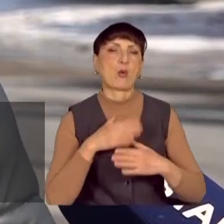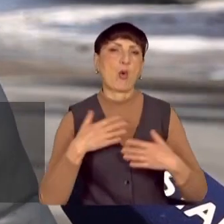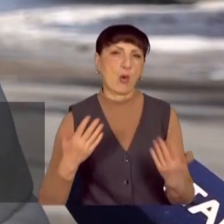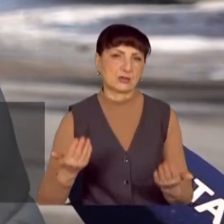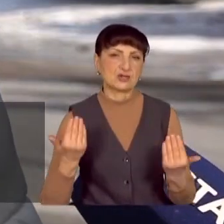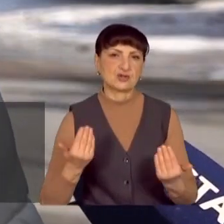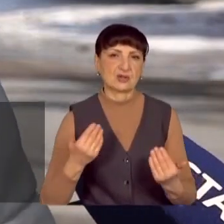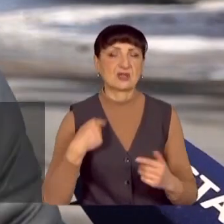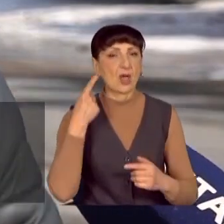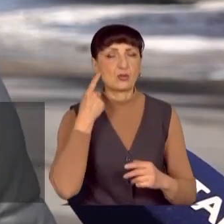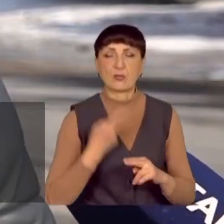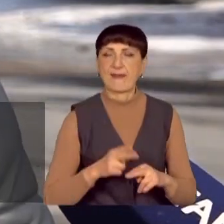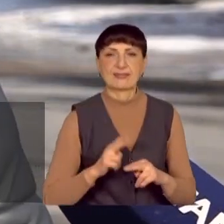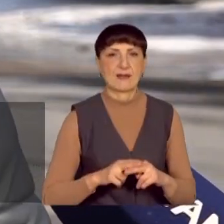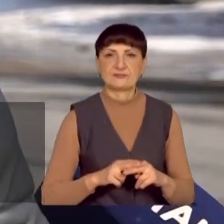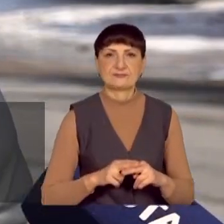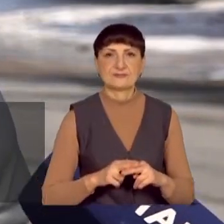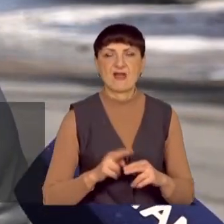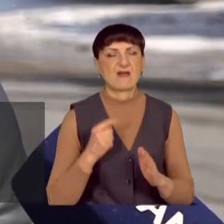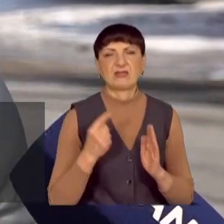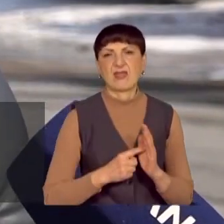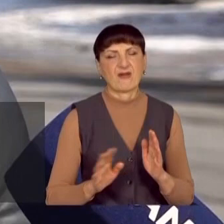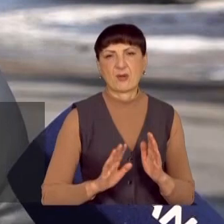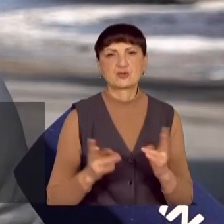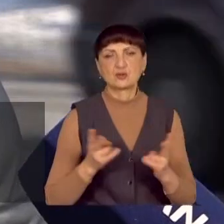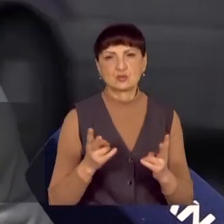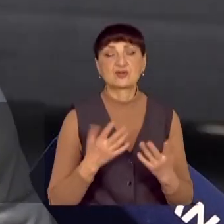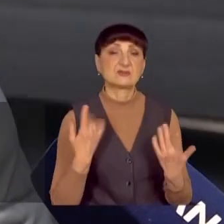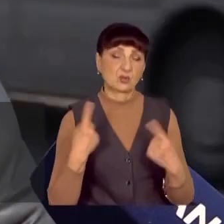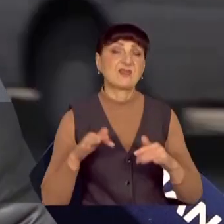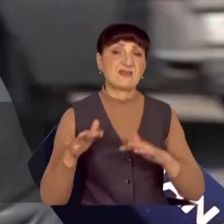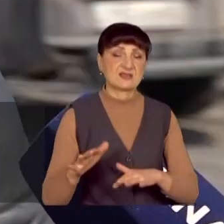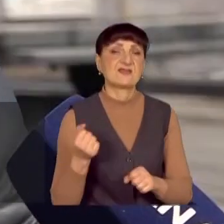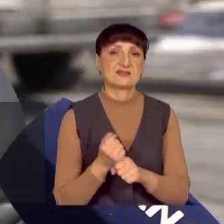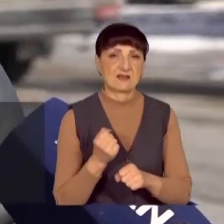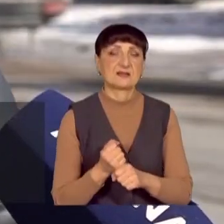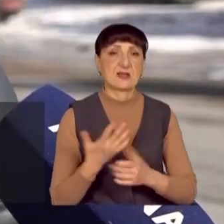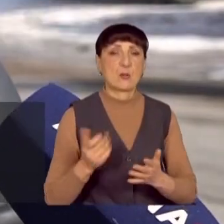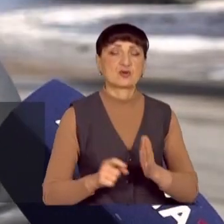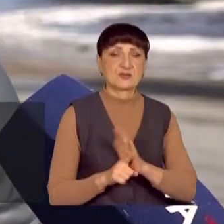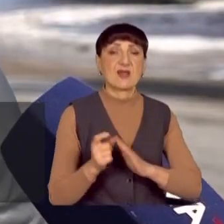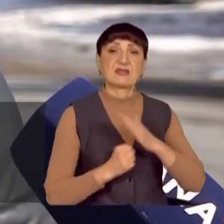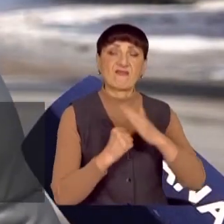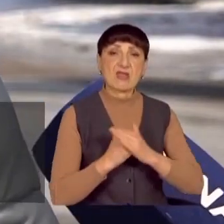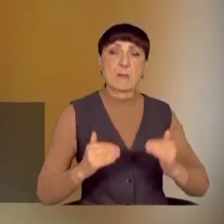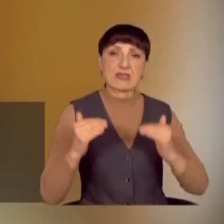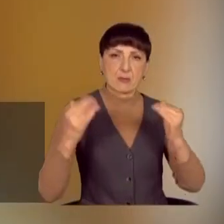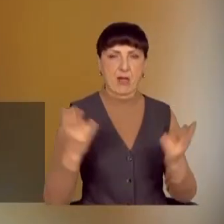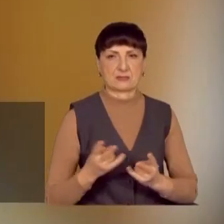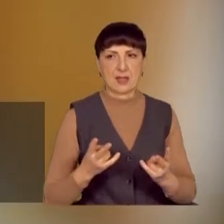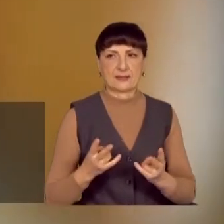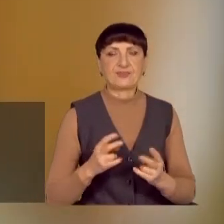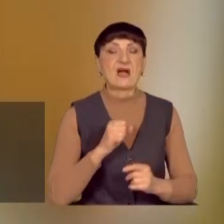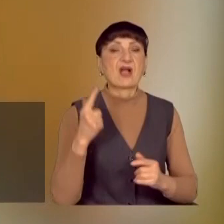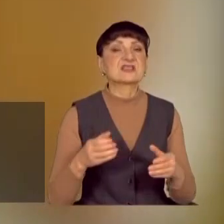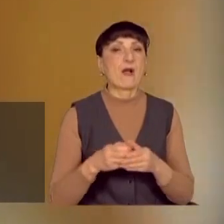данный момент. Но я думаю, это не вопрос. Наверное, нужно будет какие-то действия принимать, поднимать давление газа и так далее. В самой